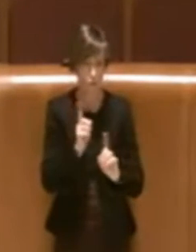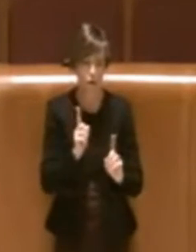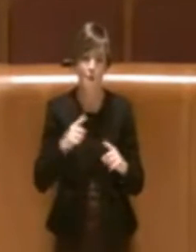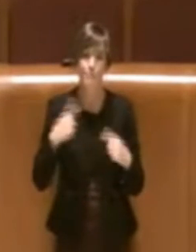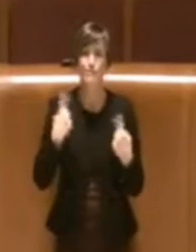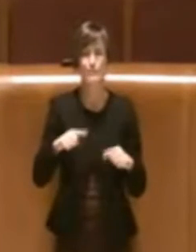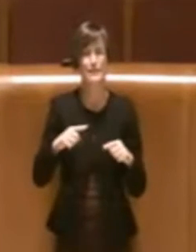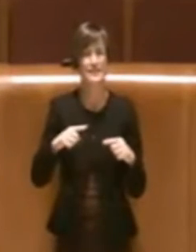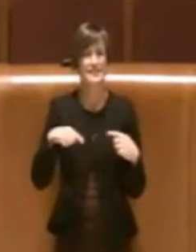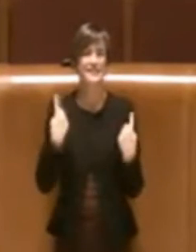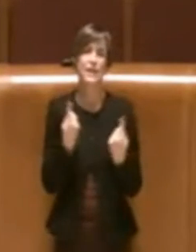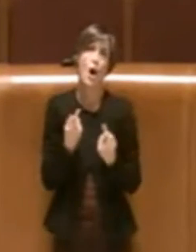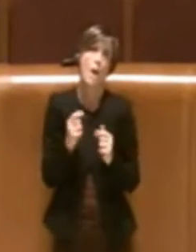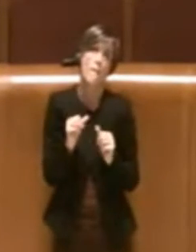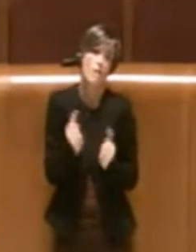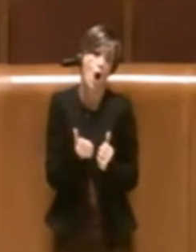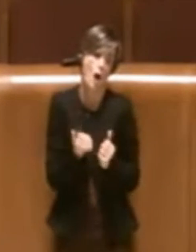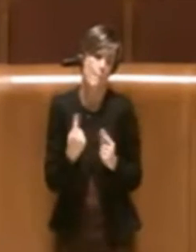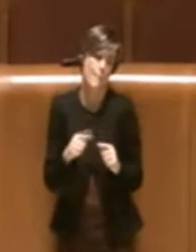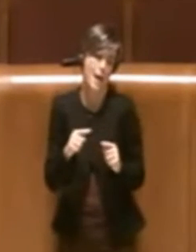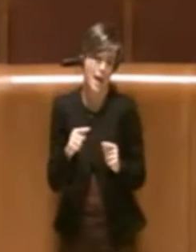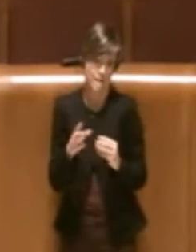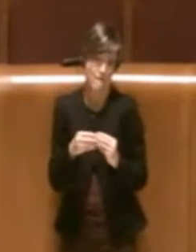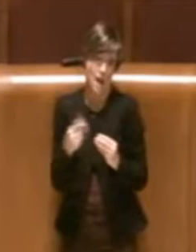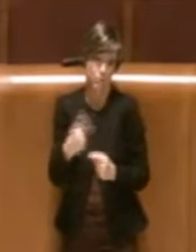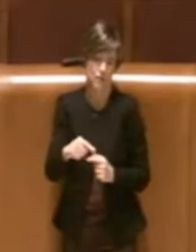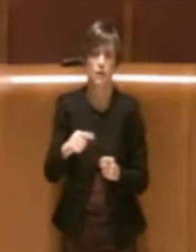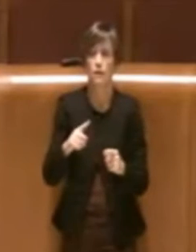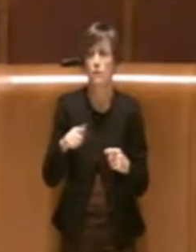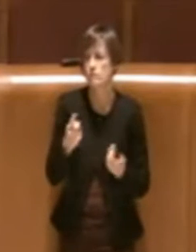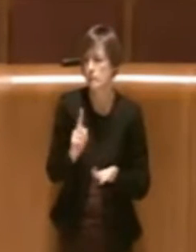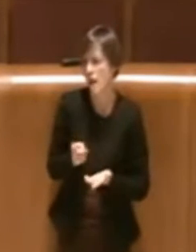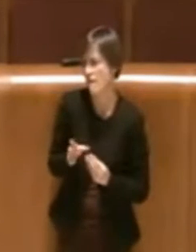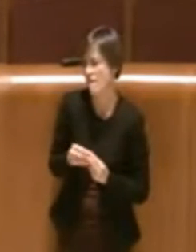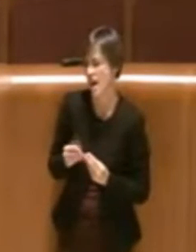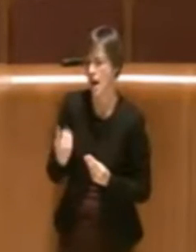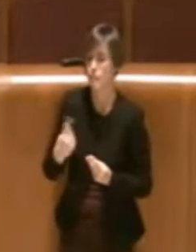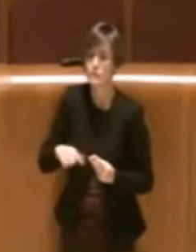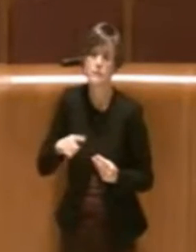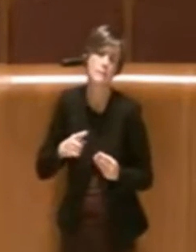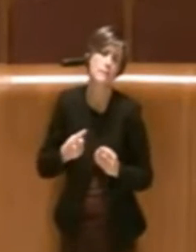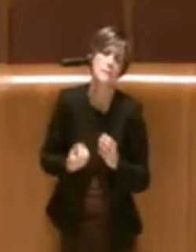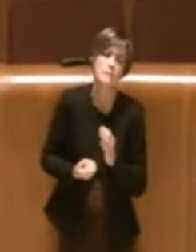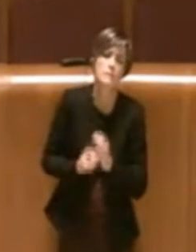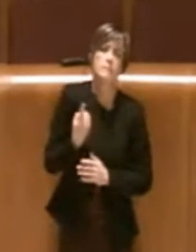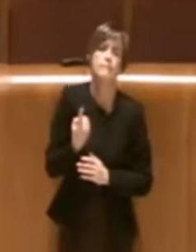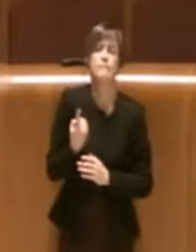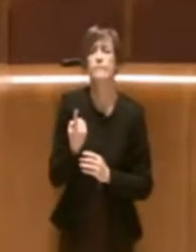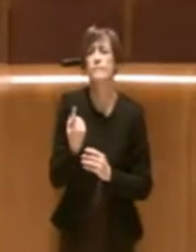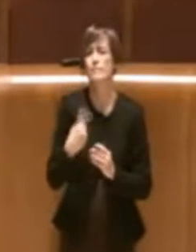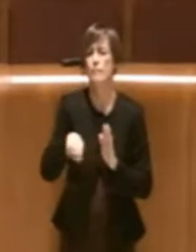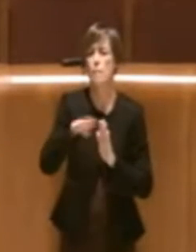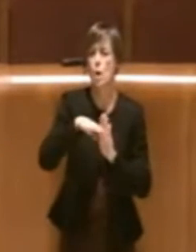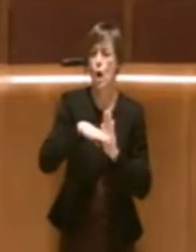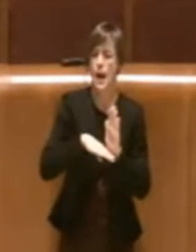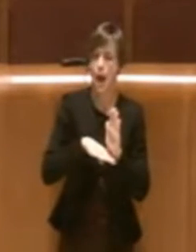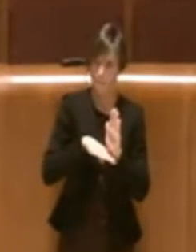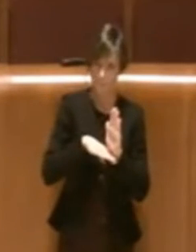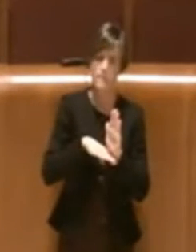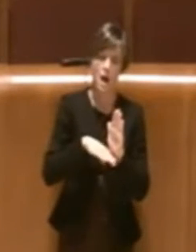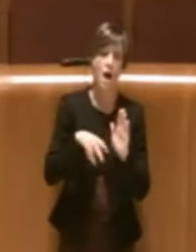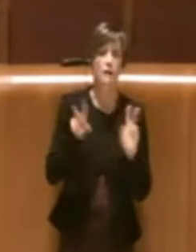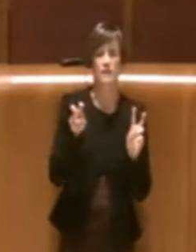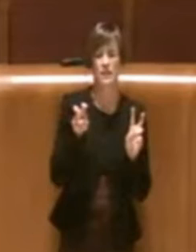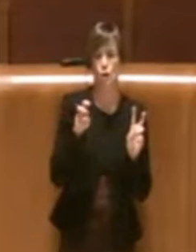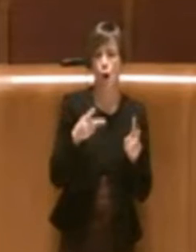questo si deve trovare, e noi lo abbiamo trovato mettendo in piedi questo programma che abbiamo chiamato Reinventiamo